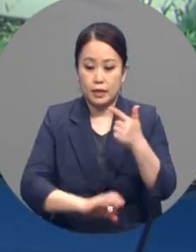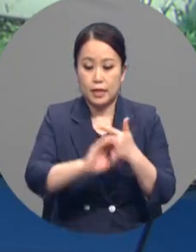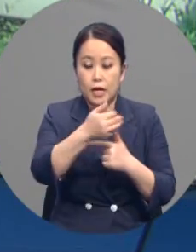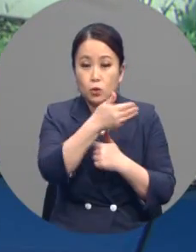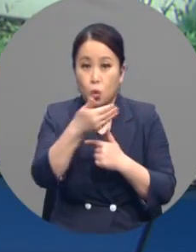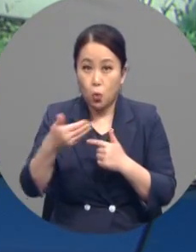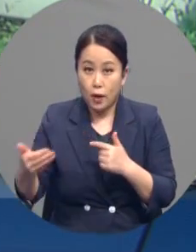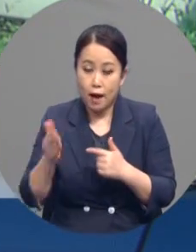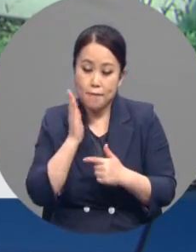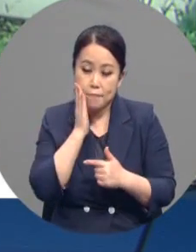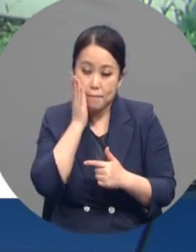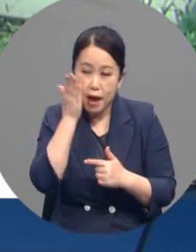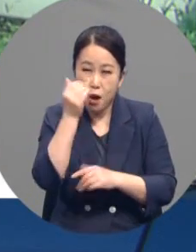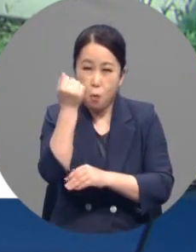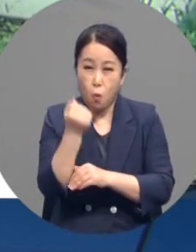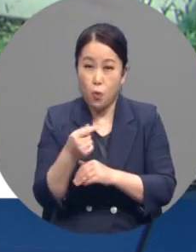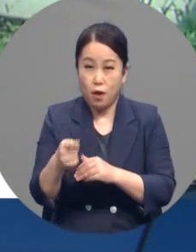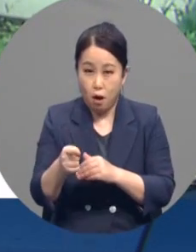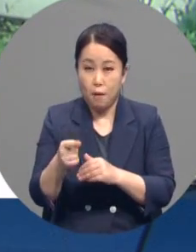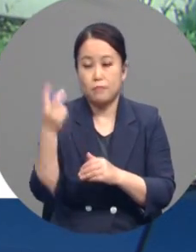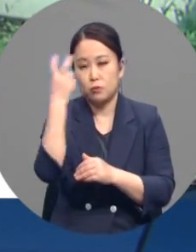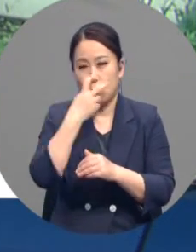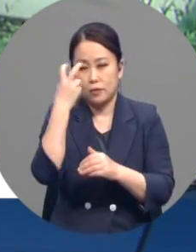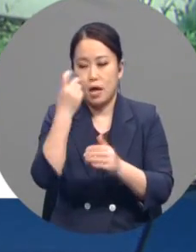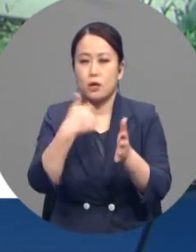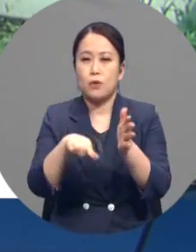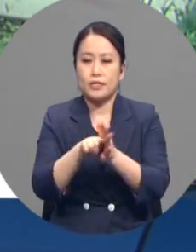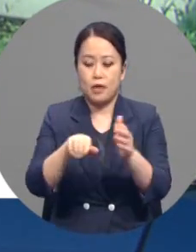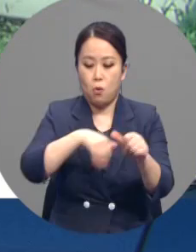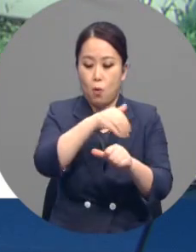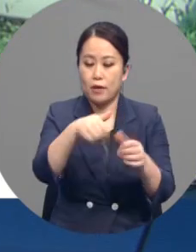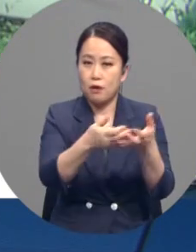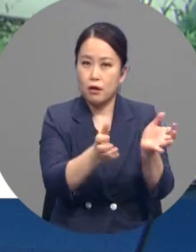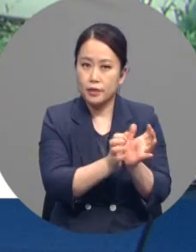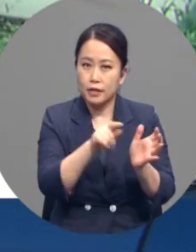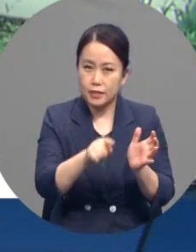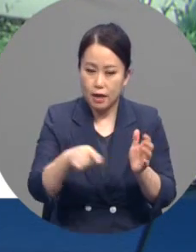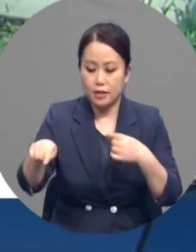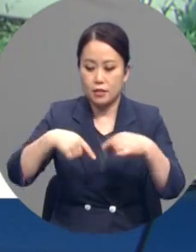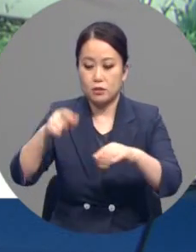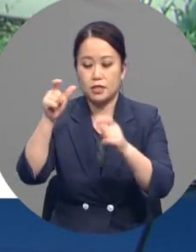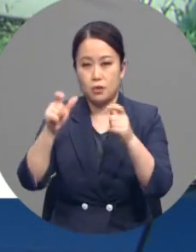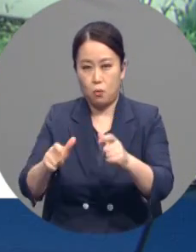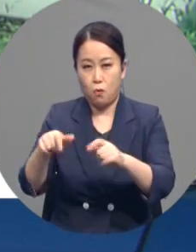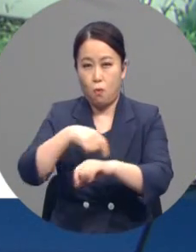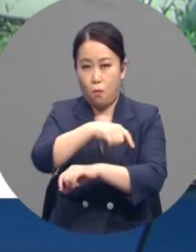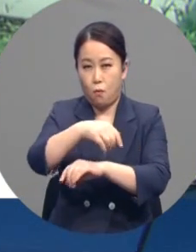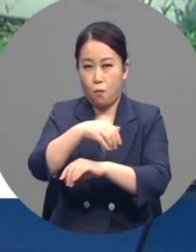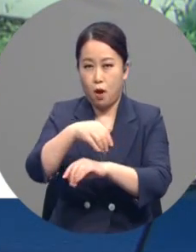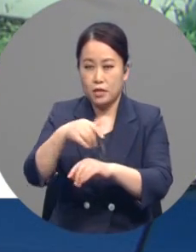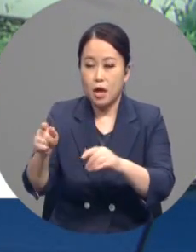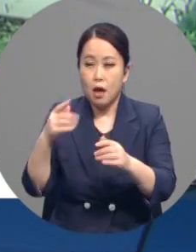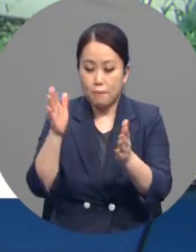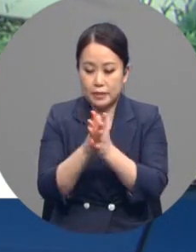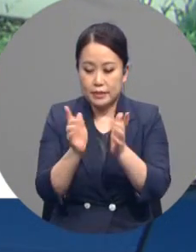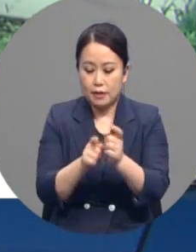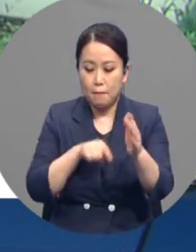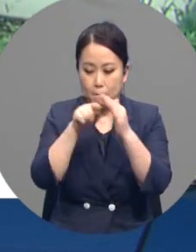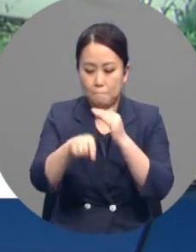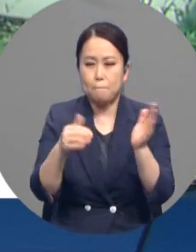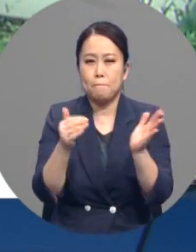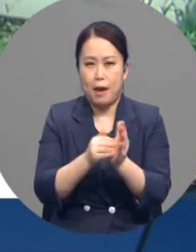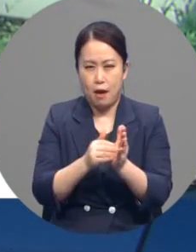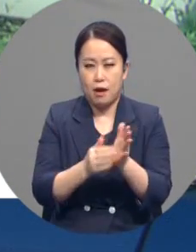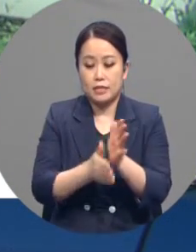이 낙동강 녹조 오염 실태를 조사하기 위해 오늘 환경단체와 정치권이 현장을 찾았습니다. 시민 식수원의 비상이